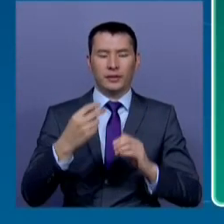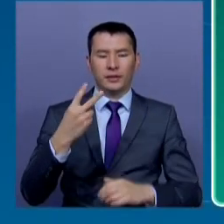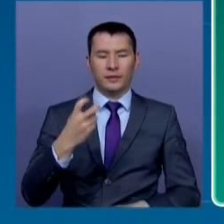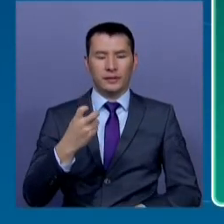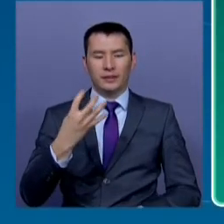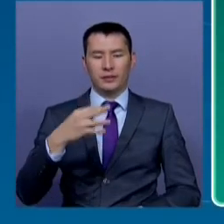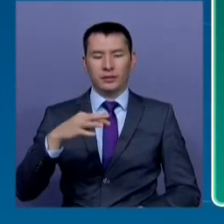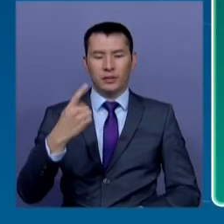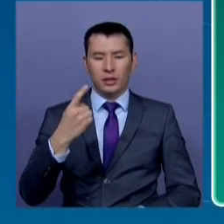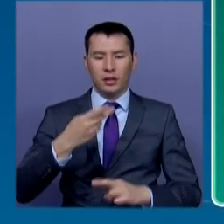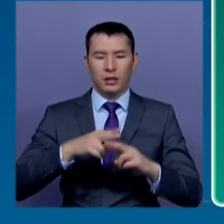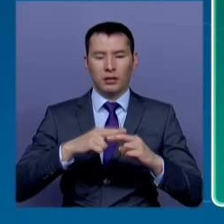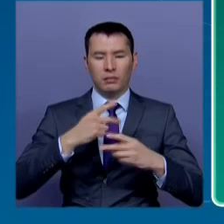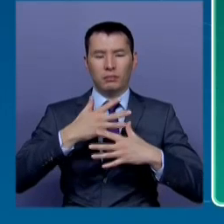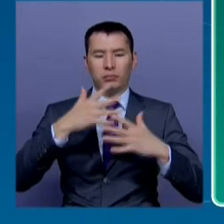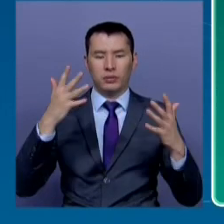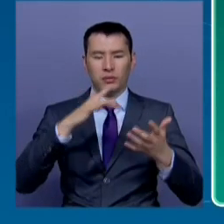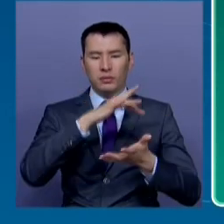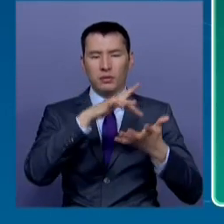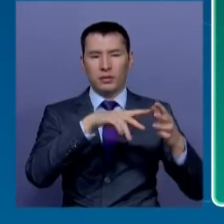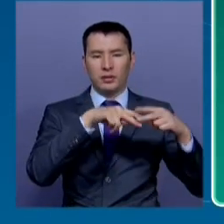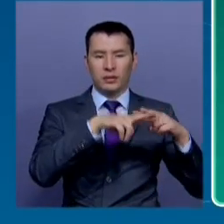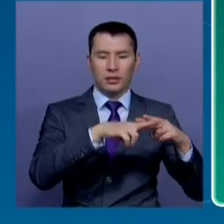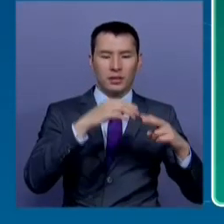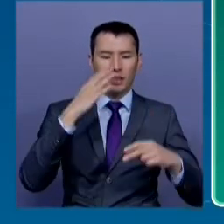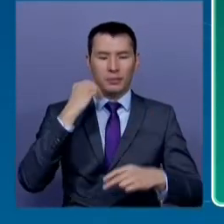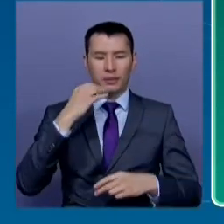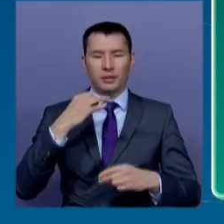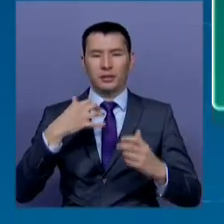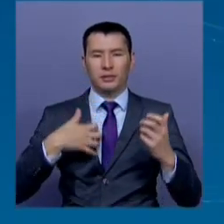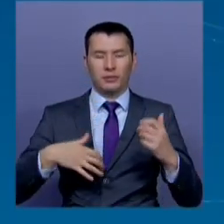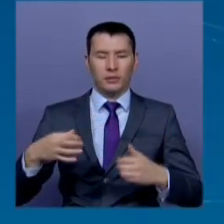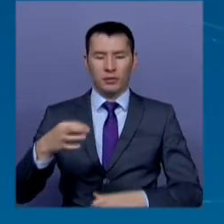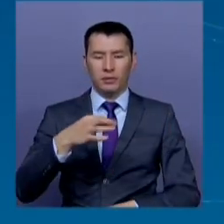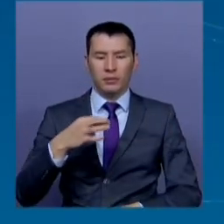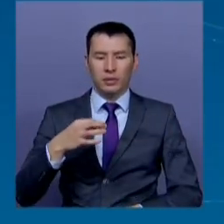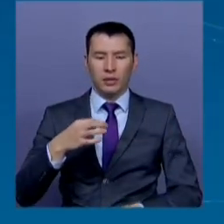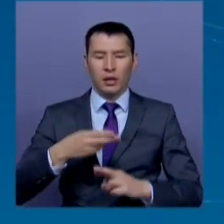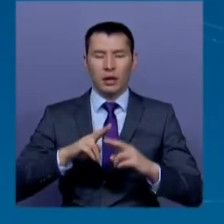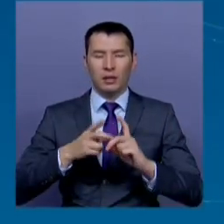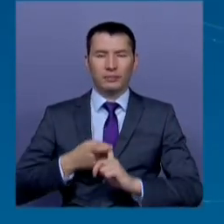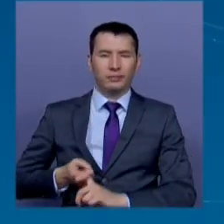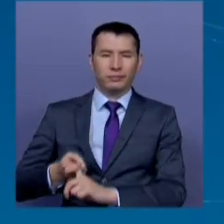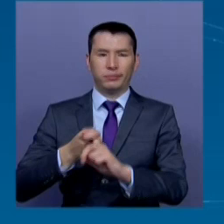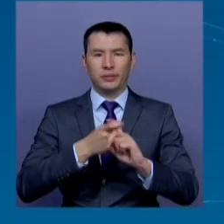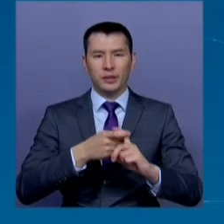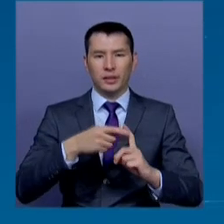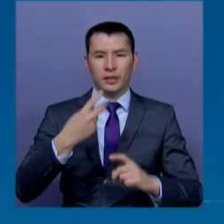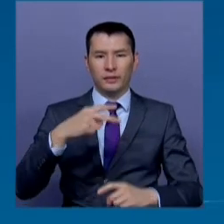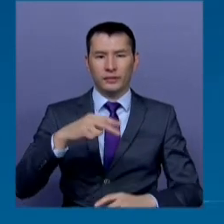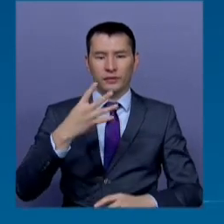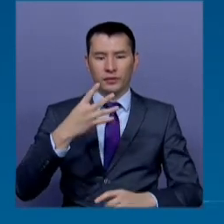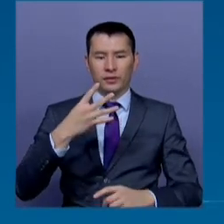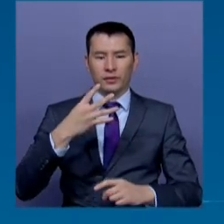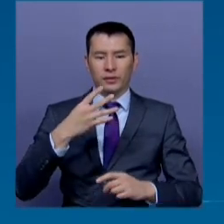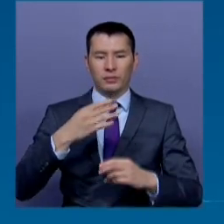человек. Прирост выздоровевших отмечается в Нур-Султане, Алматы и Жамбылской области. А вот количество зараженных за прошедшие 24 числа